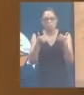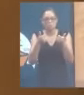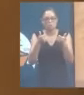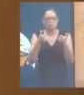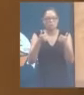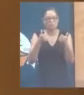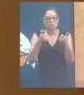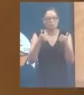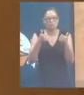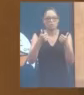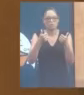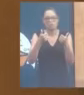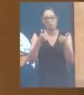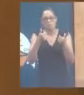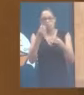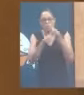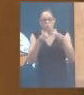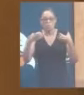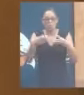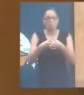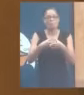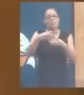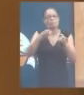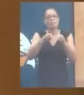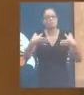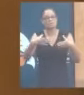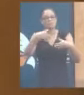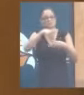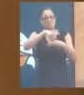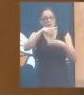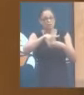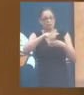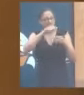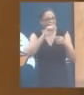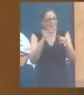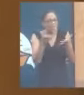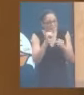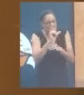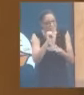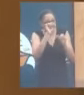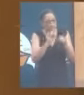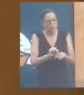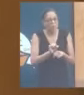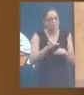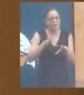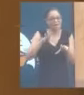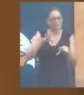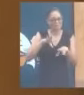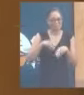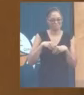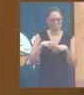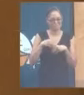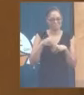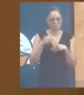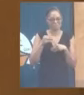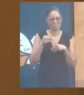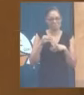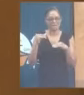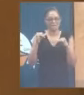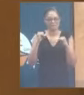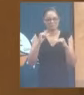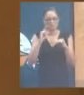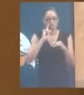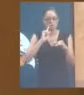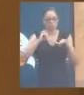oppositions ou de la majorité et la Martinique pourrait laisser mettre sous le front de la jeune Bénédicte